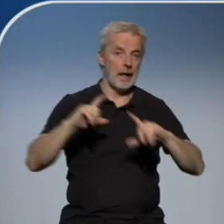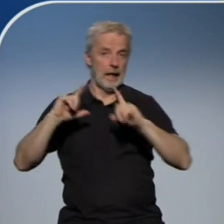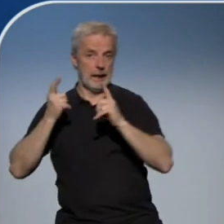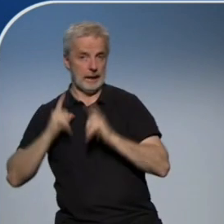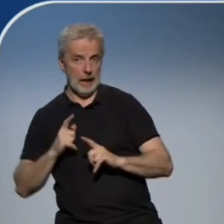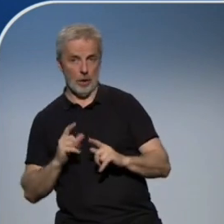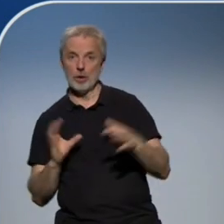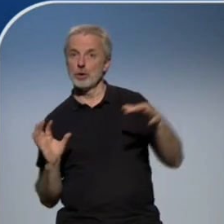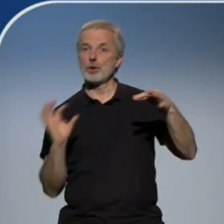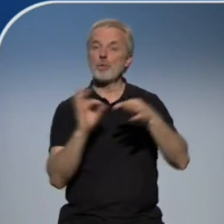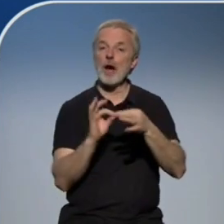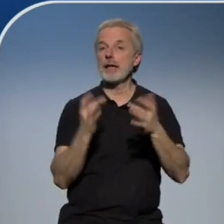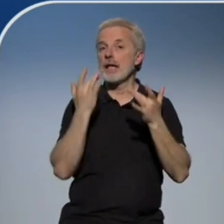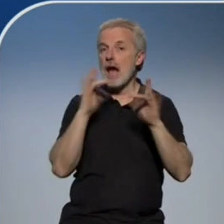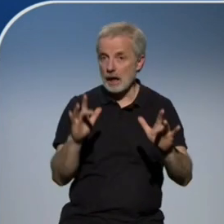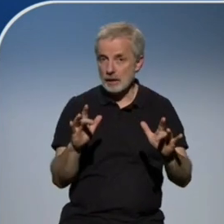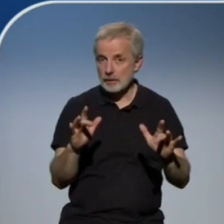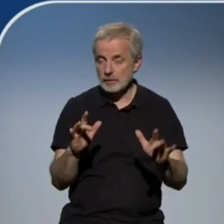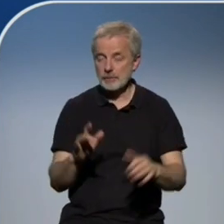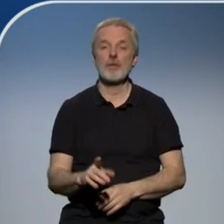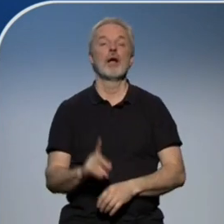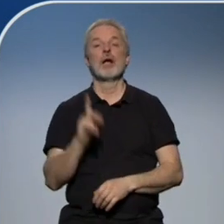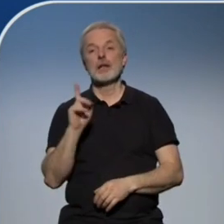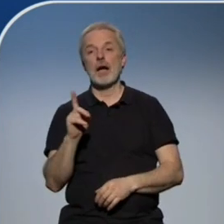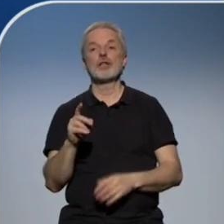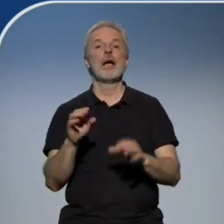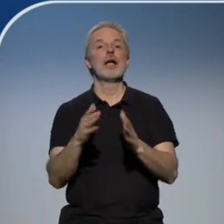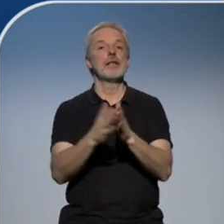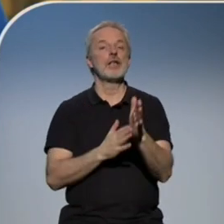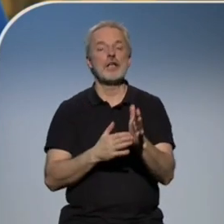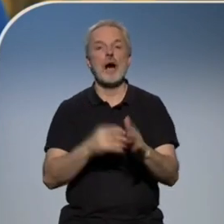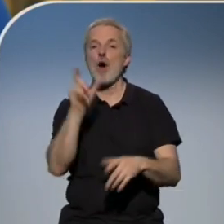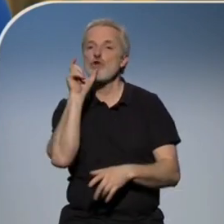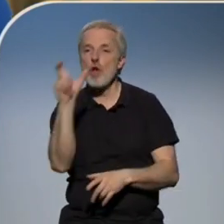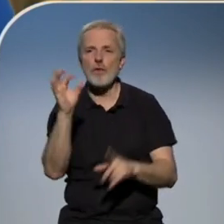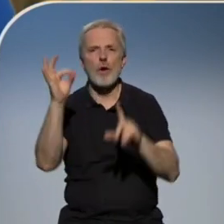našem fyzickém těle. V podstatě nemůžu začít jinak, než co je to psychosomatika.